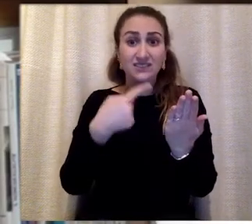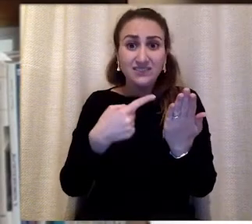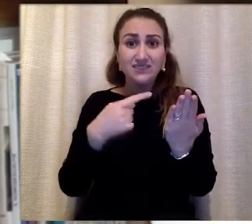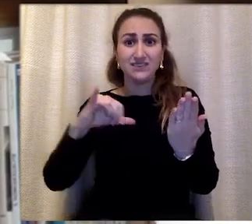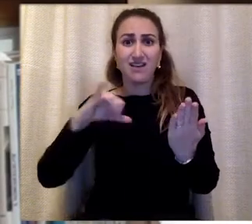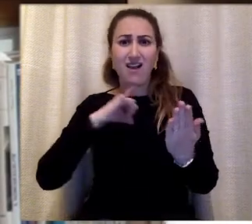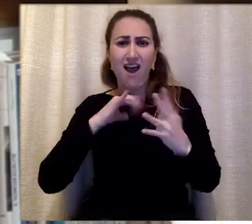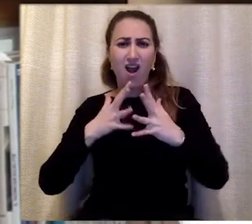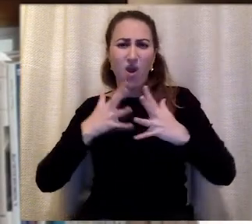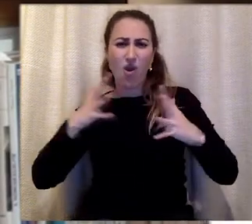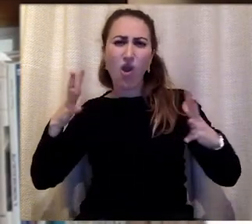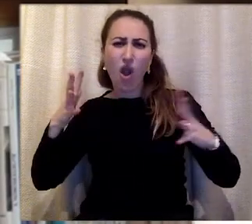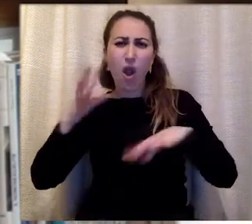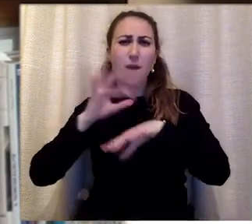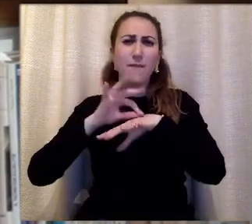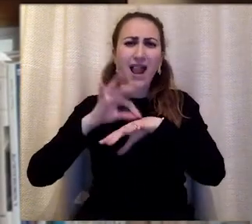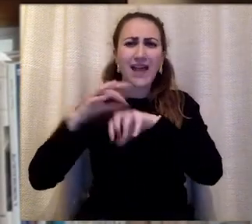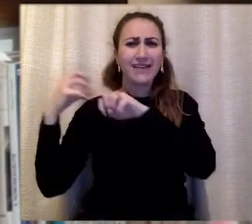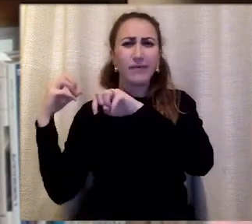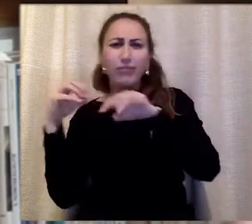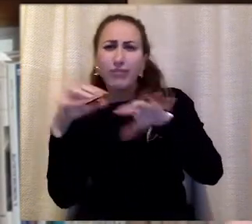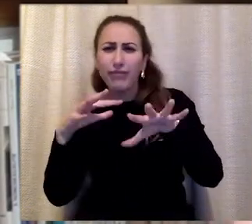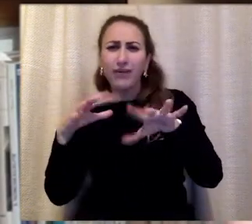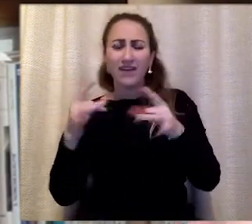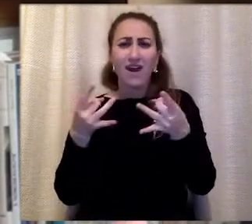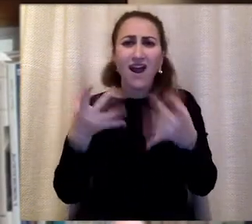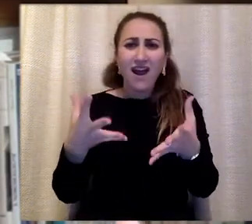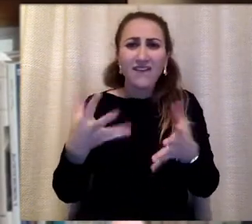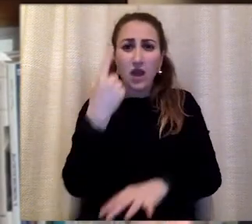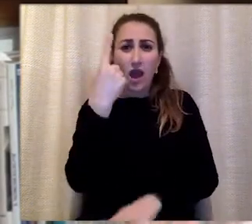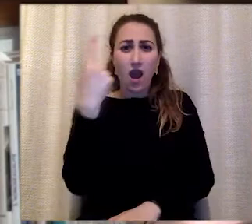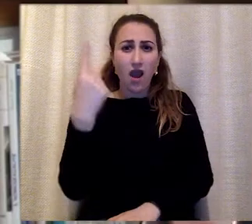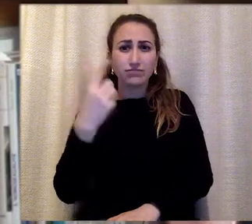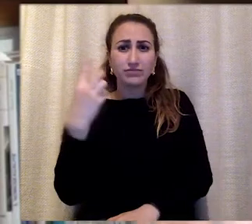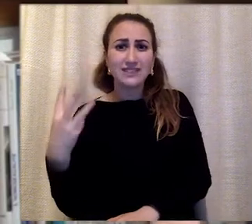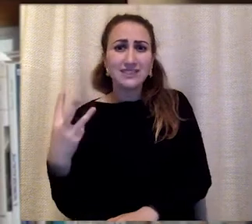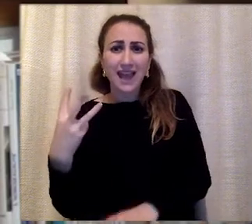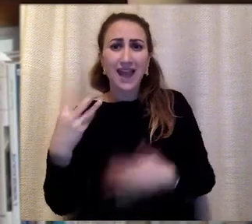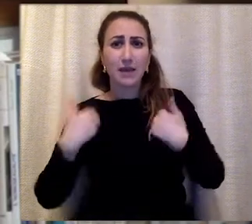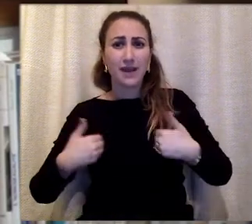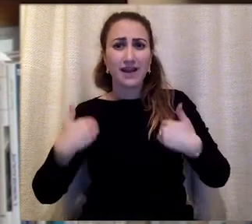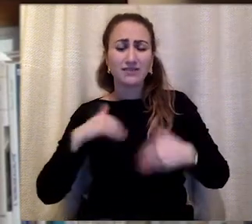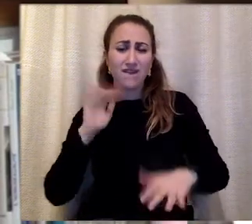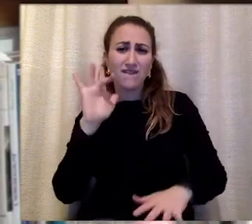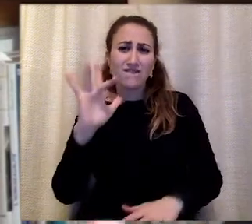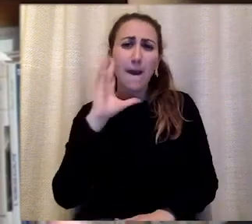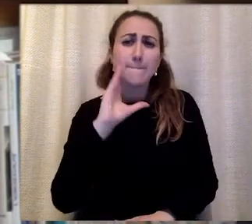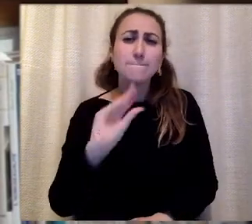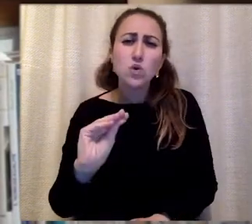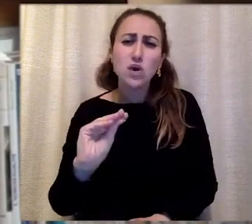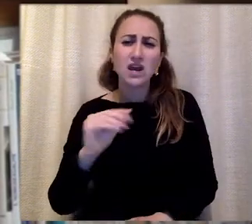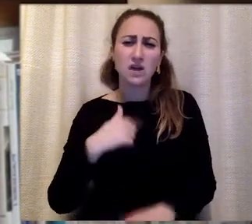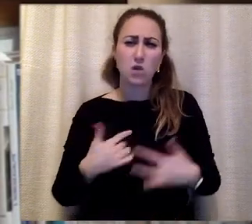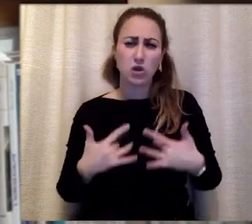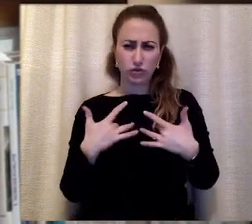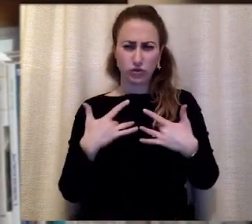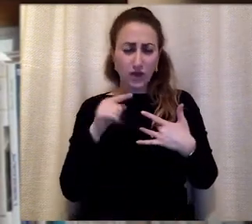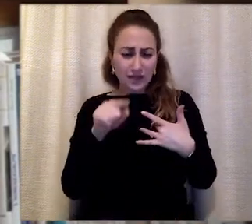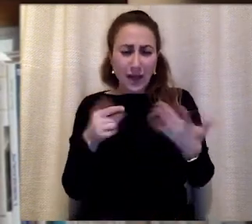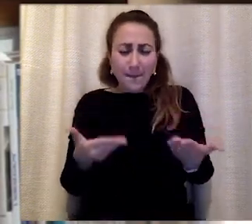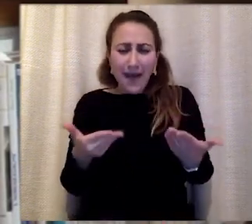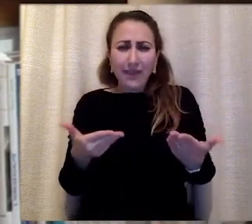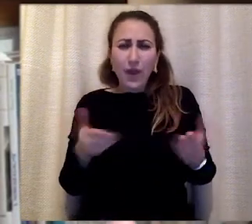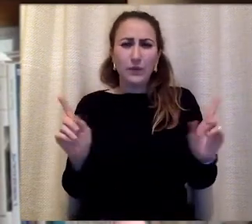là. Non, le temps n'est pas encore à la colère de Dieu » contre les nations, parce que pour le moment, cette maladie